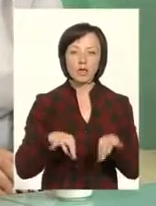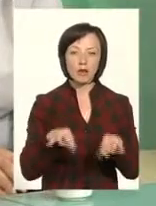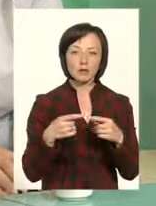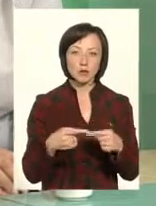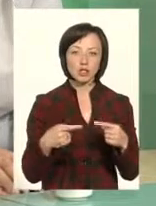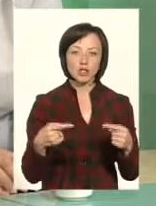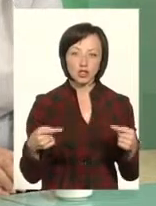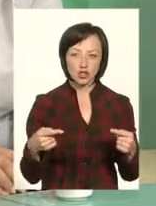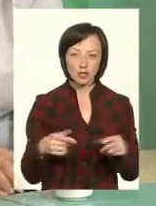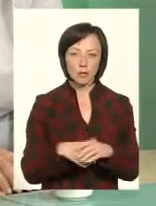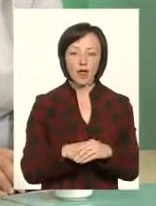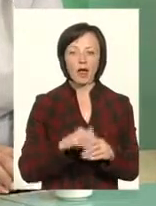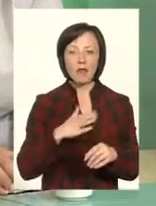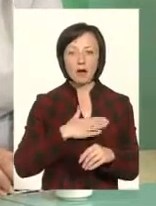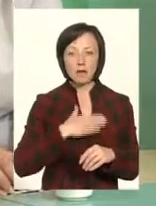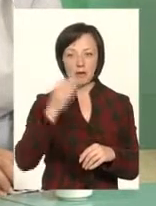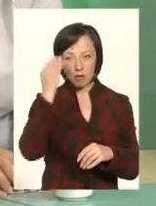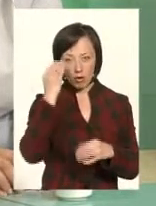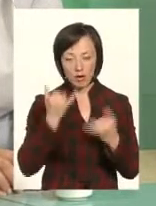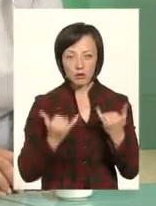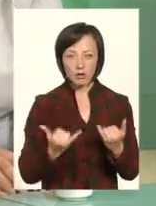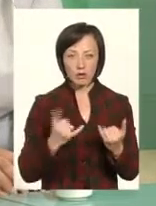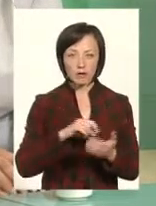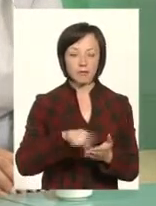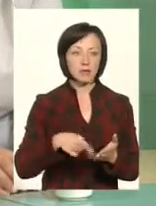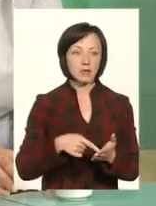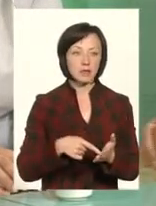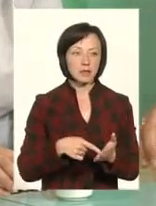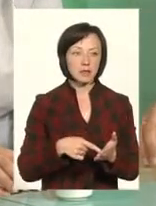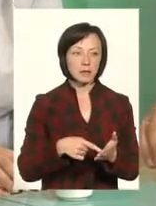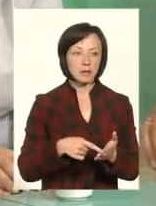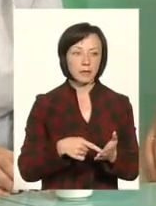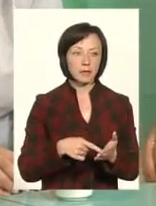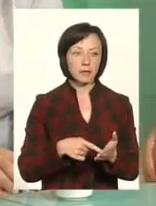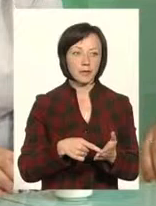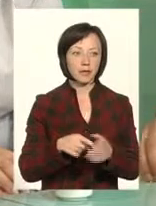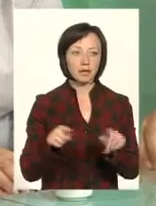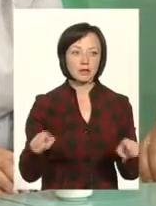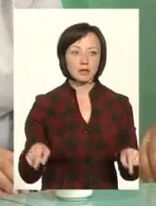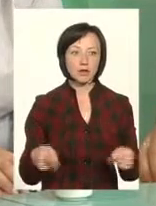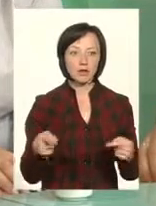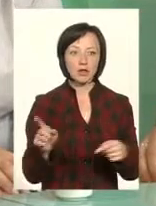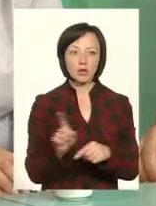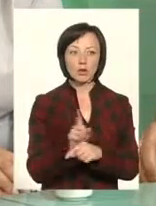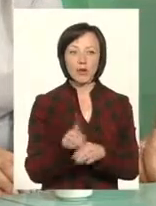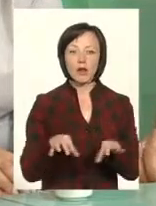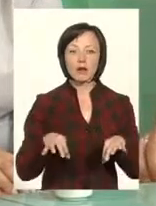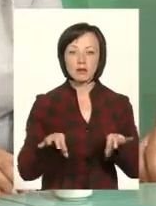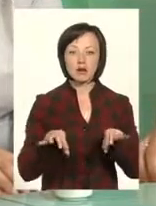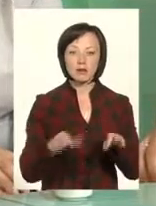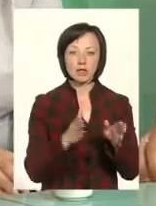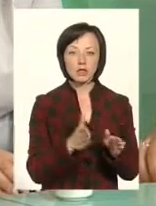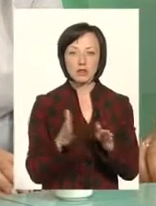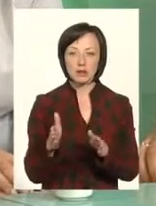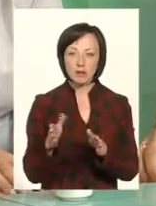все інше. На мій погляд, сьогодні в місті створена нормальна транспортна система